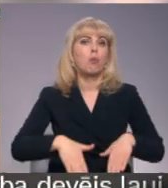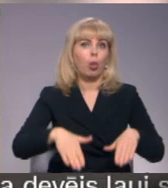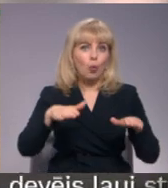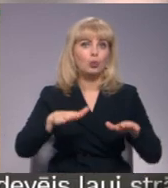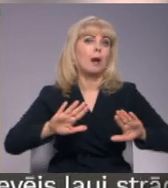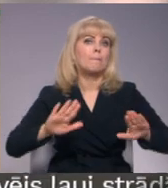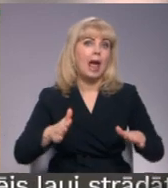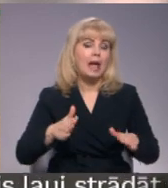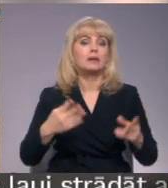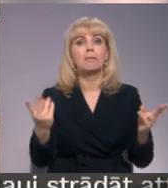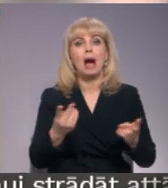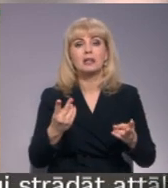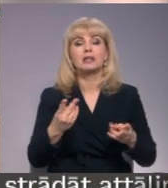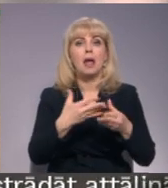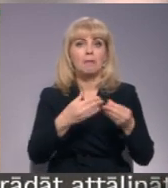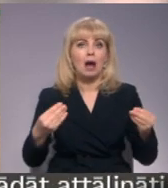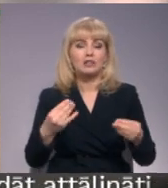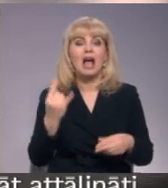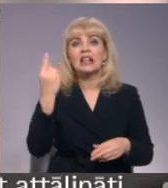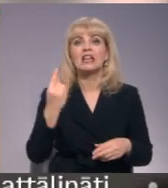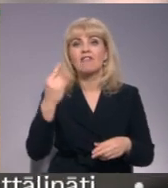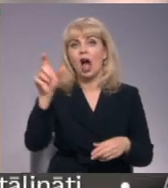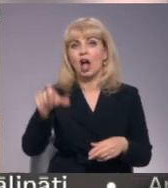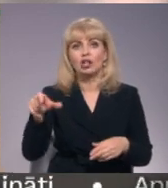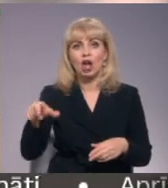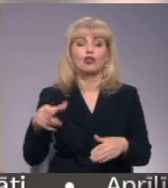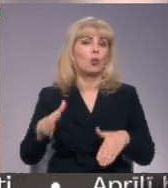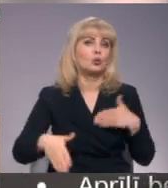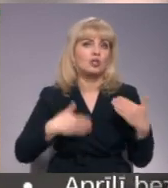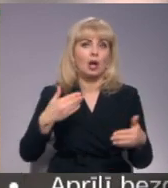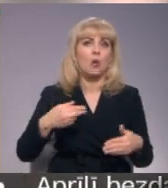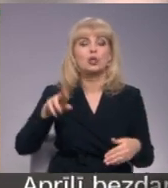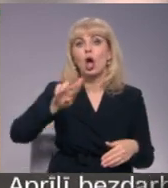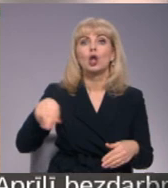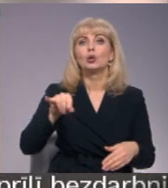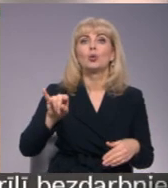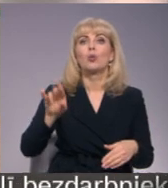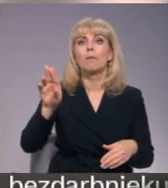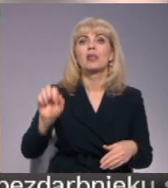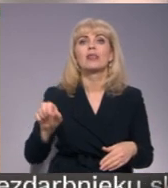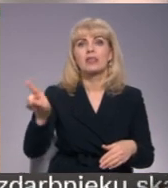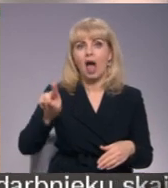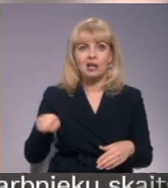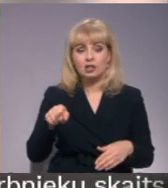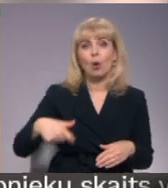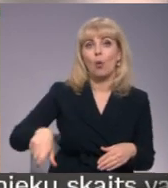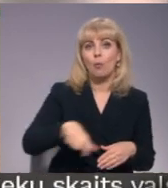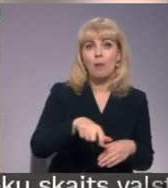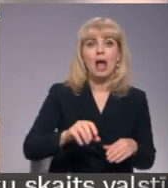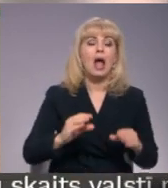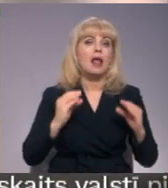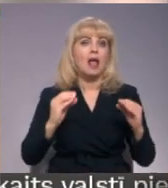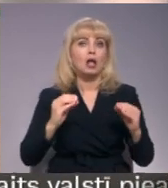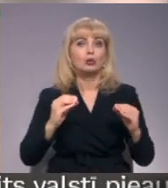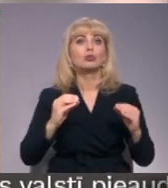līvānieši parasti uztrauc situāciju Dubnas upē. Ledus iešanas laikā regulāri veidojas ledus sastrēgumu, izraisot zemāko vietu aplūšanu.